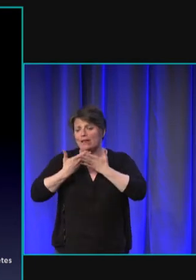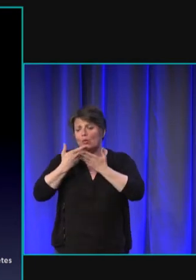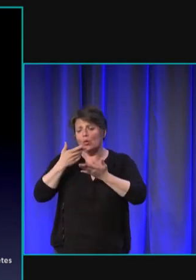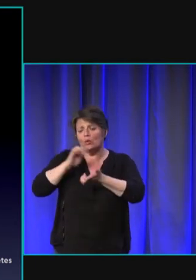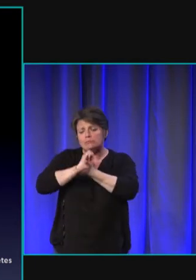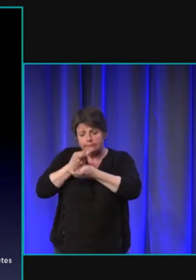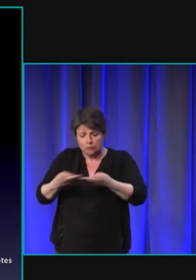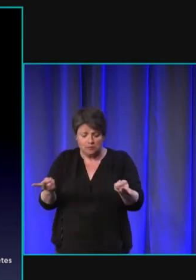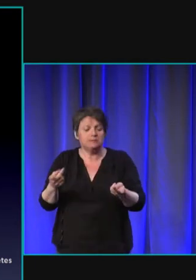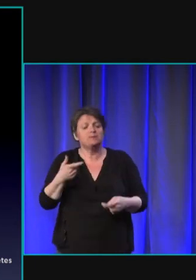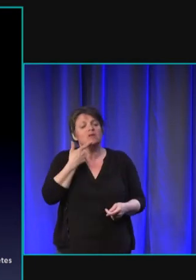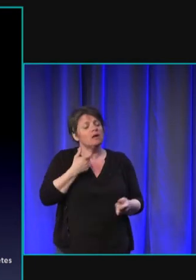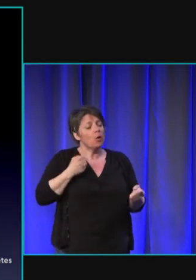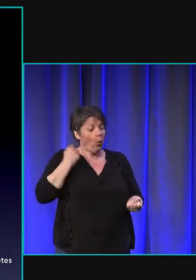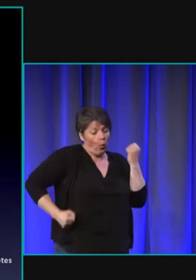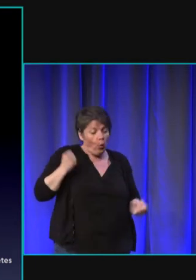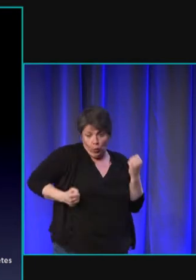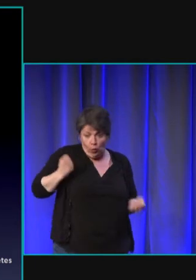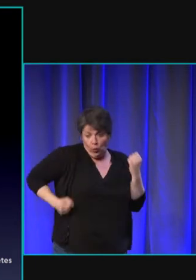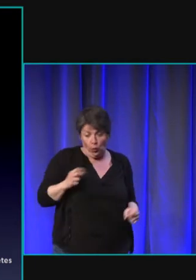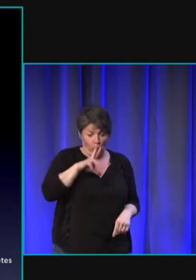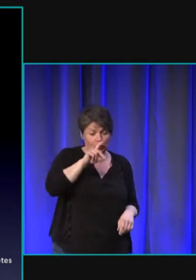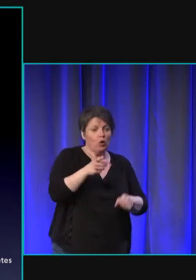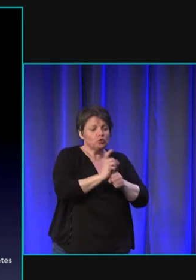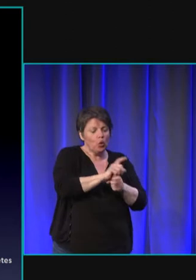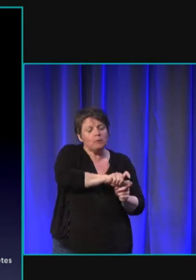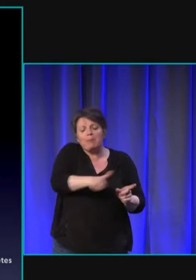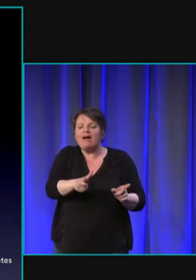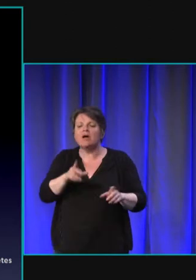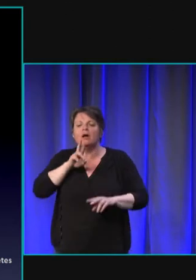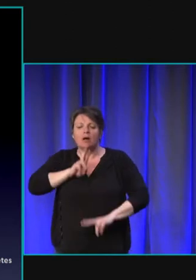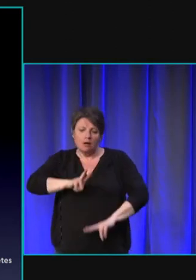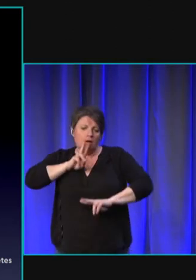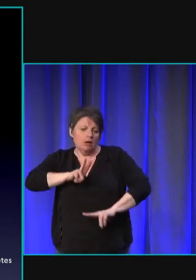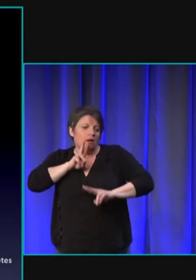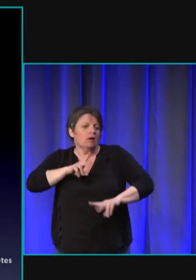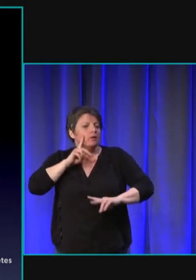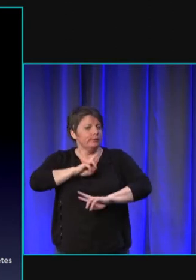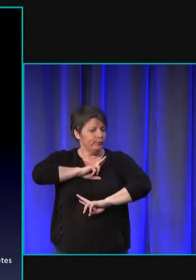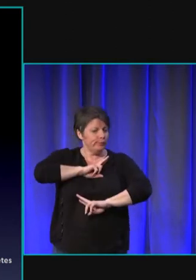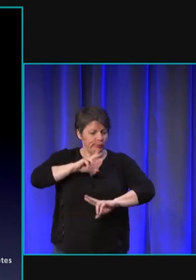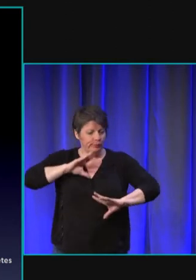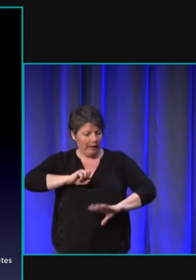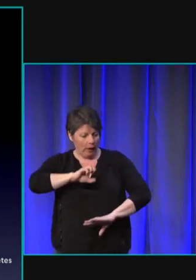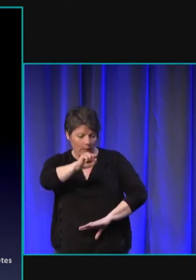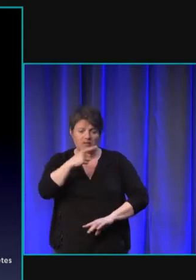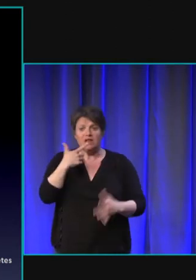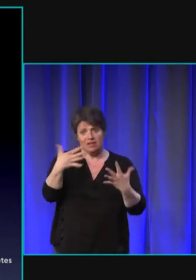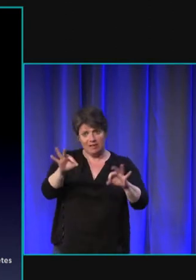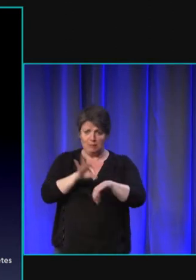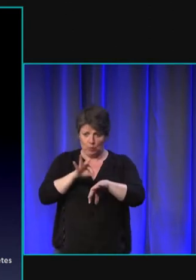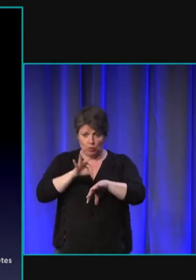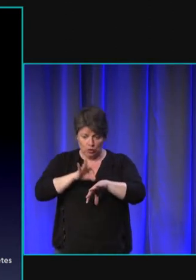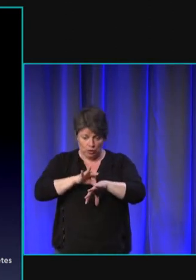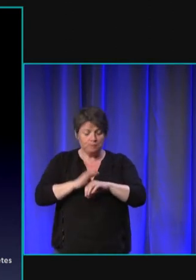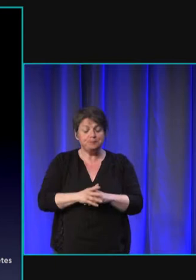là, vous avez un sprint de 30 secondes, et là, on est sur la phase de récupération. Vous avez 600 secondes de récupération, c'est-à-dire 10 minutes.